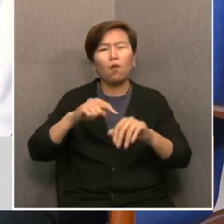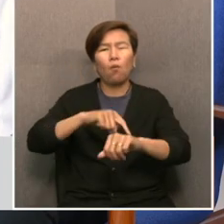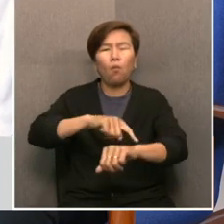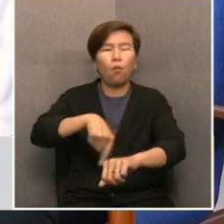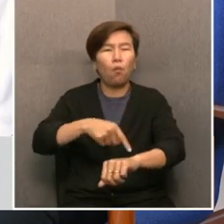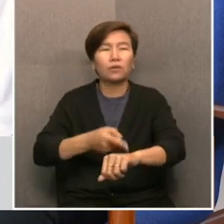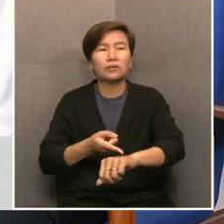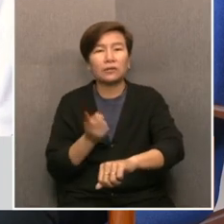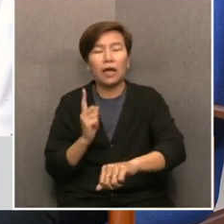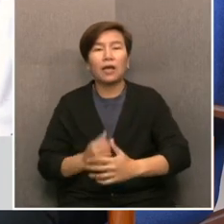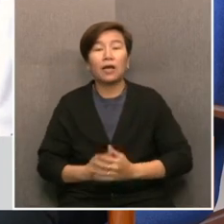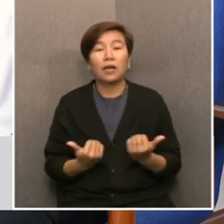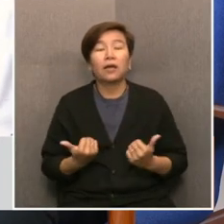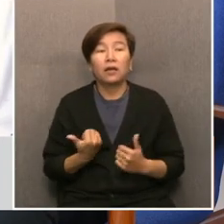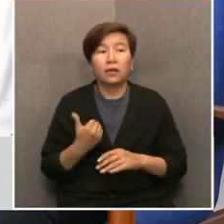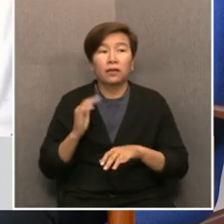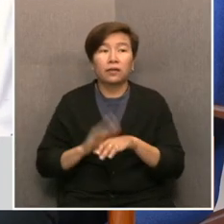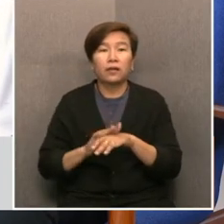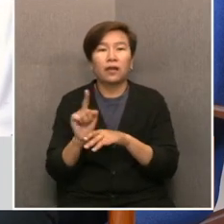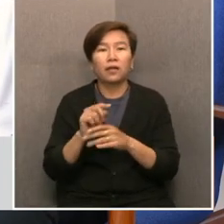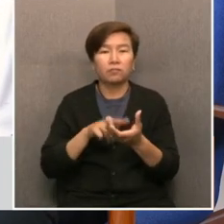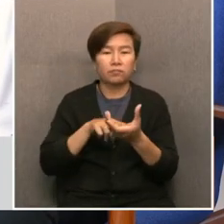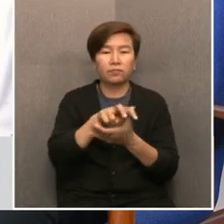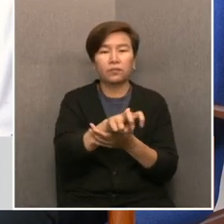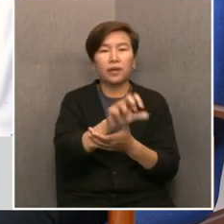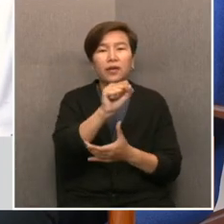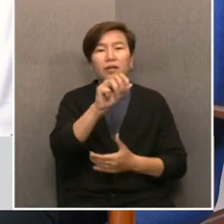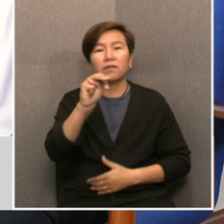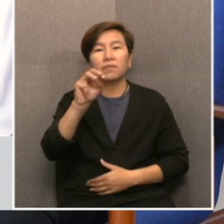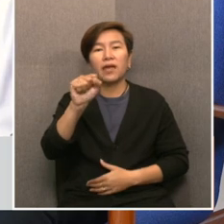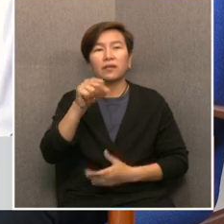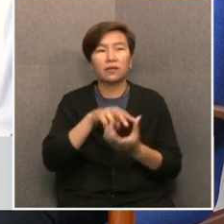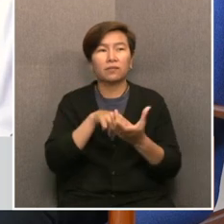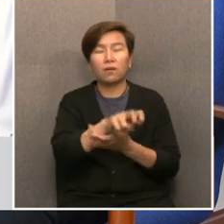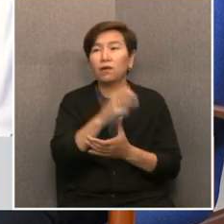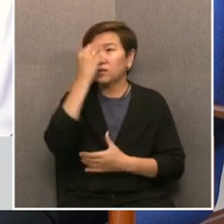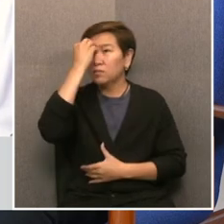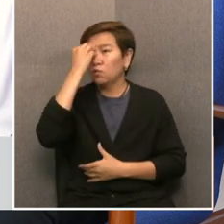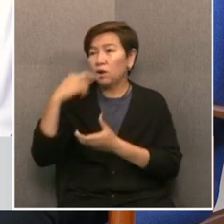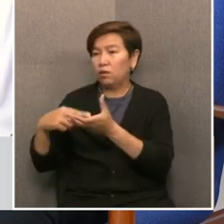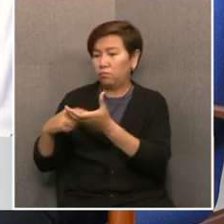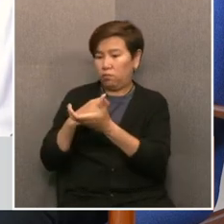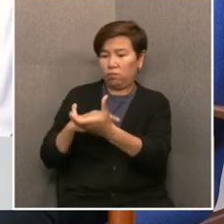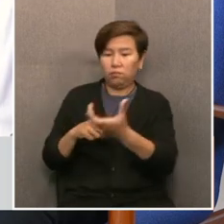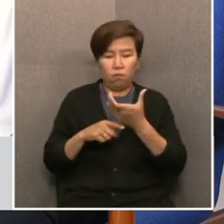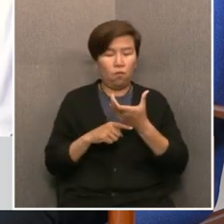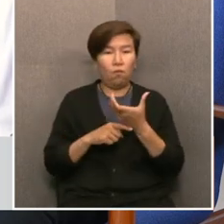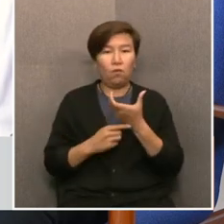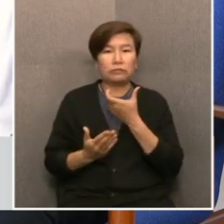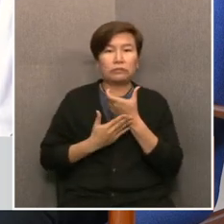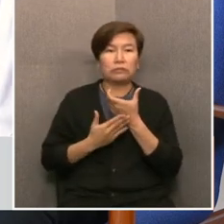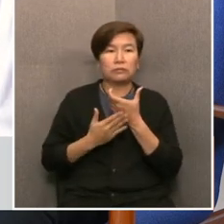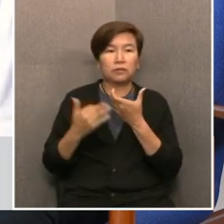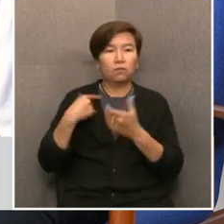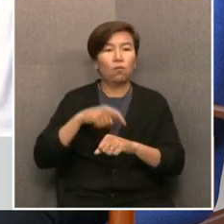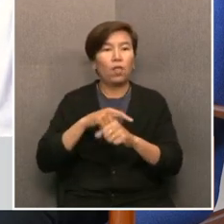ก็คือการแจ้งเตือนผ่าน SMS ครับอาจารย ์คร ับว่าอาจจะไปดูงานจากญี่ปุ่นว่าเนี่ยของญี่ปุ่นเนี่ยเขามีความเฉียบคมมากแล้วก็ทัน